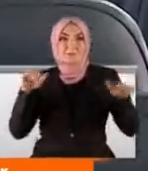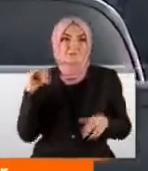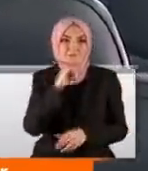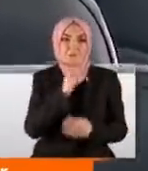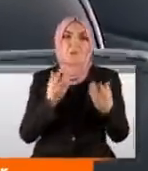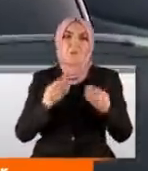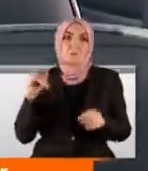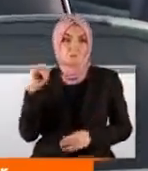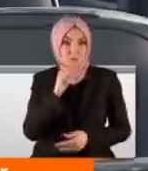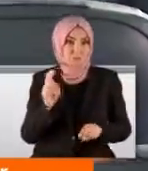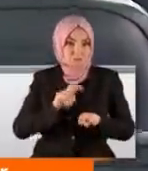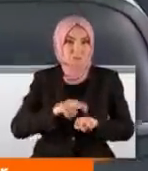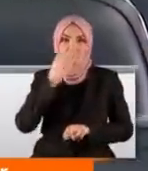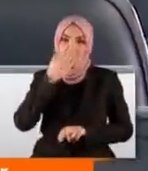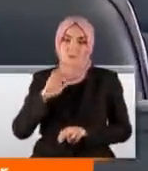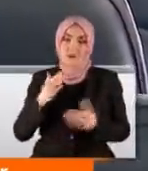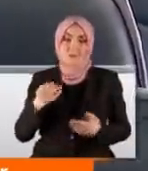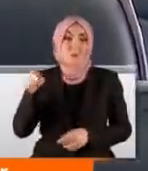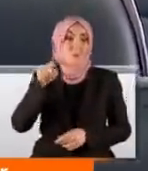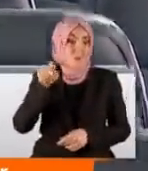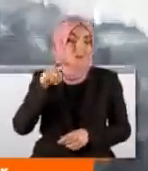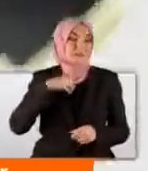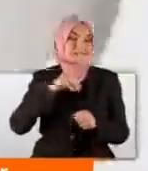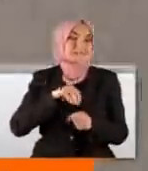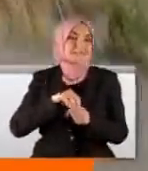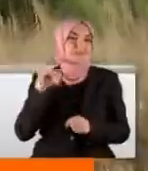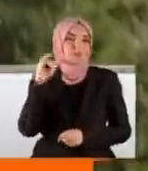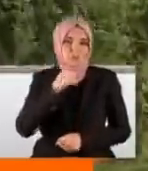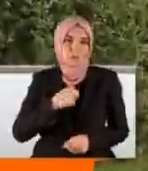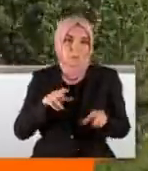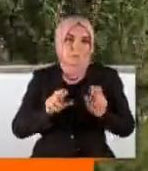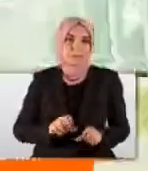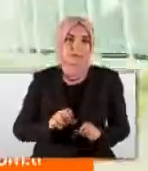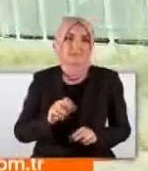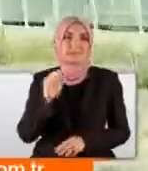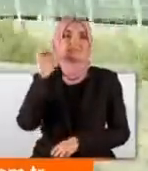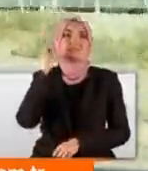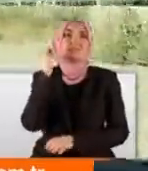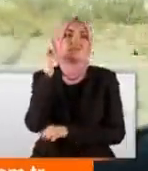uçağa bindik ve bir saat yol gittik. Peki nereye mi geldik? Sivas'a geldik.